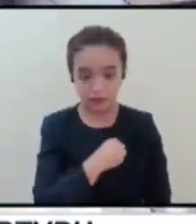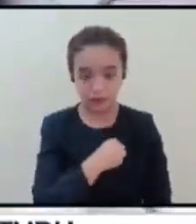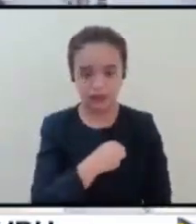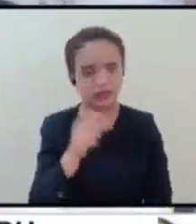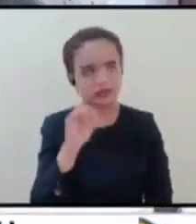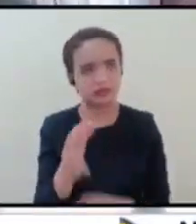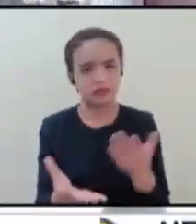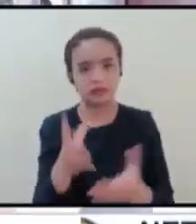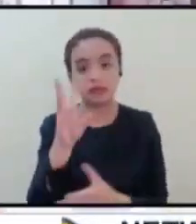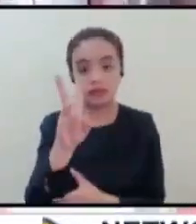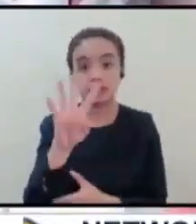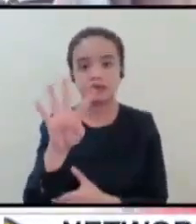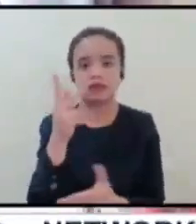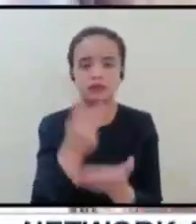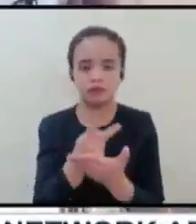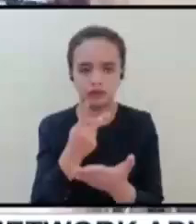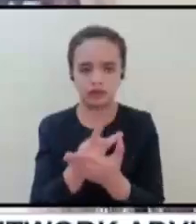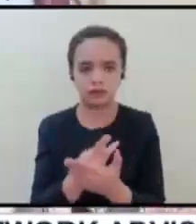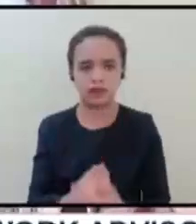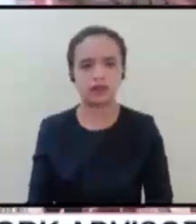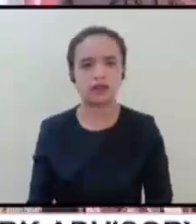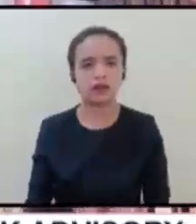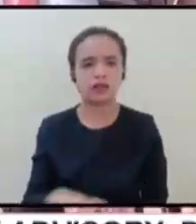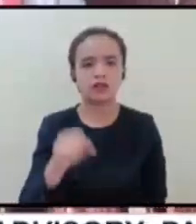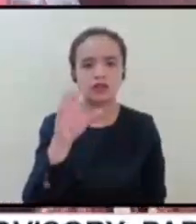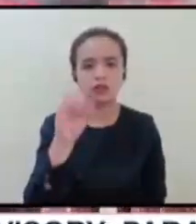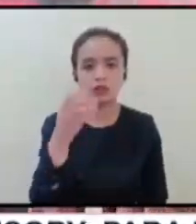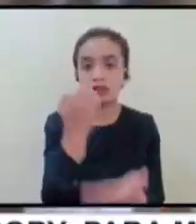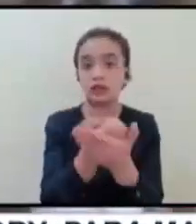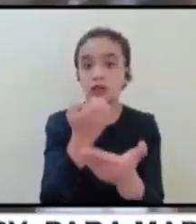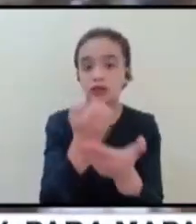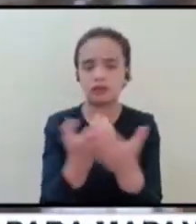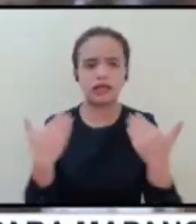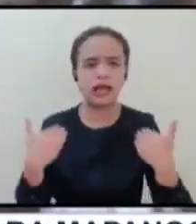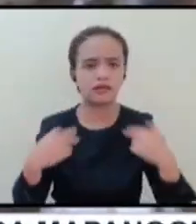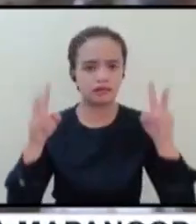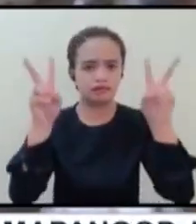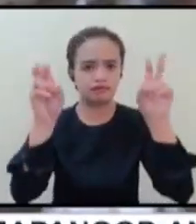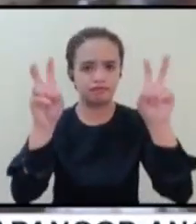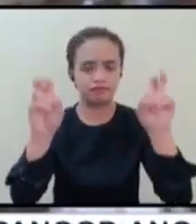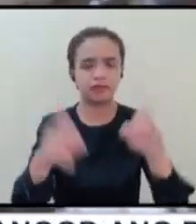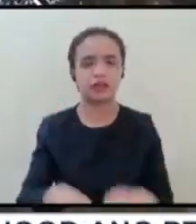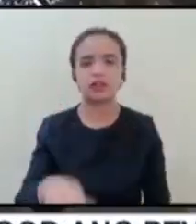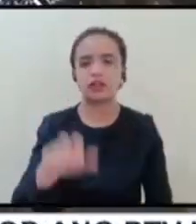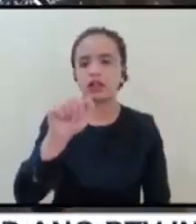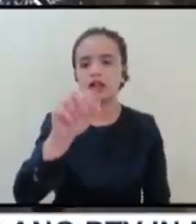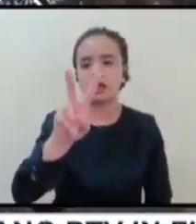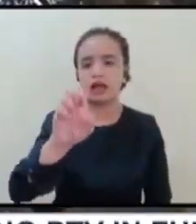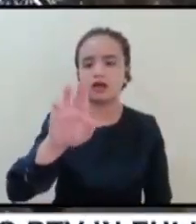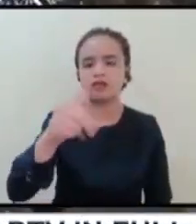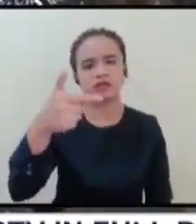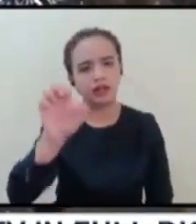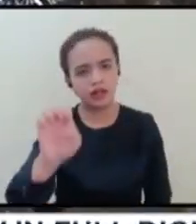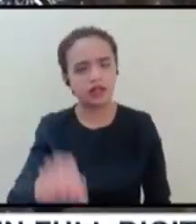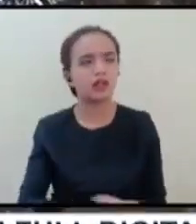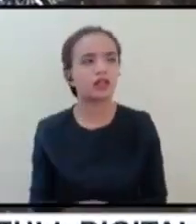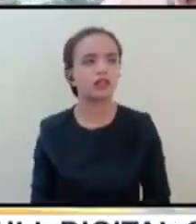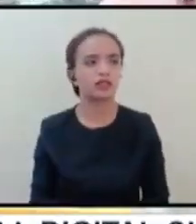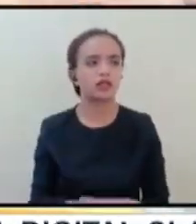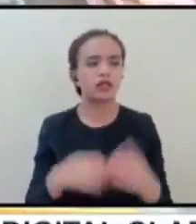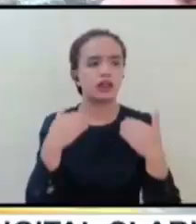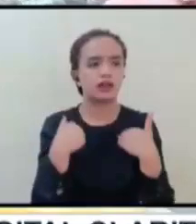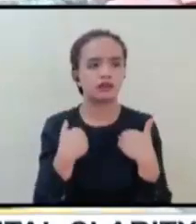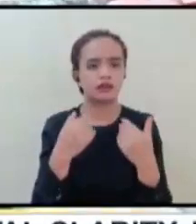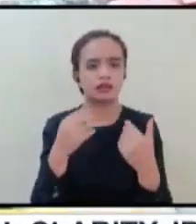i-round natin ay 64. So sa economics kasi may mga tinatawag tayo mga averages, indicative yan